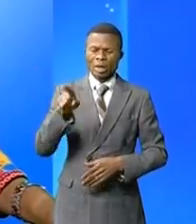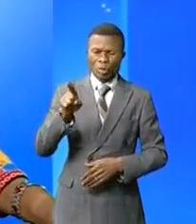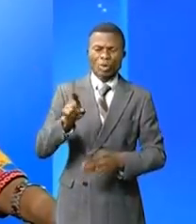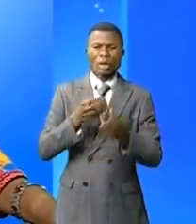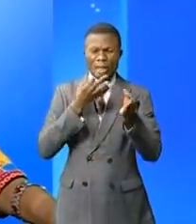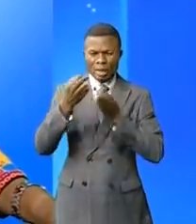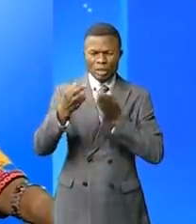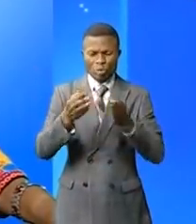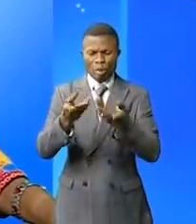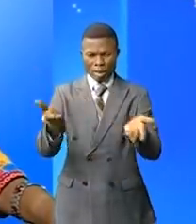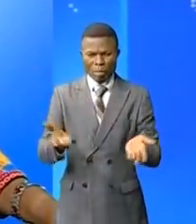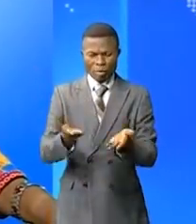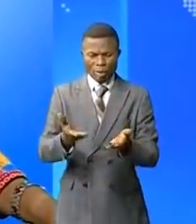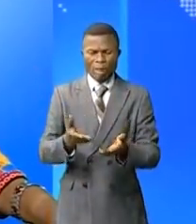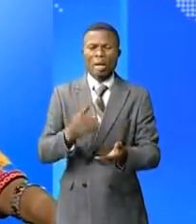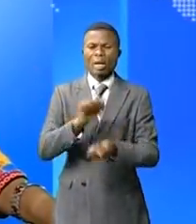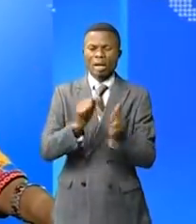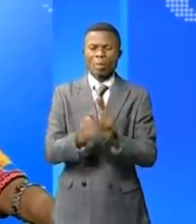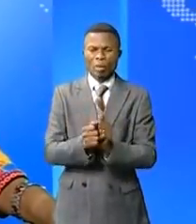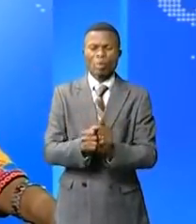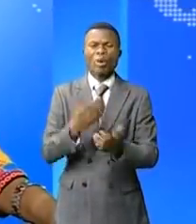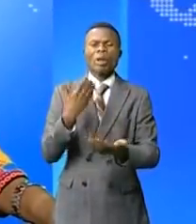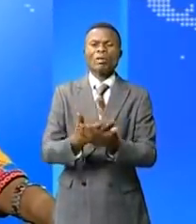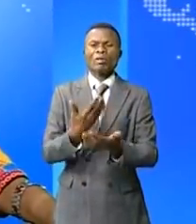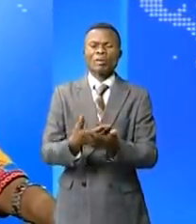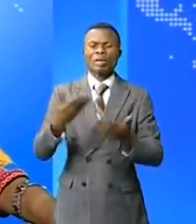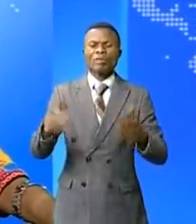Tumbachikela, était sur place pour évaluer avec Rexet